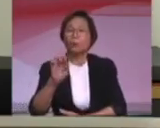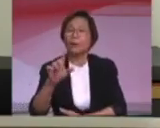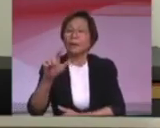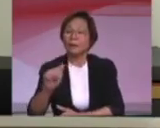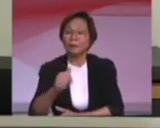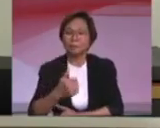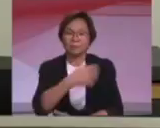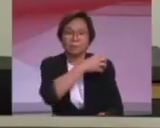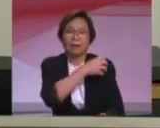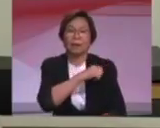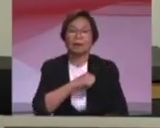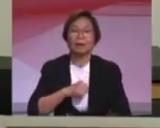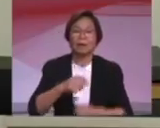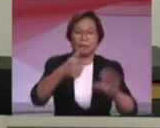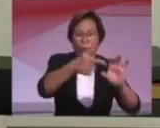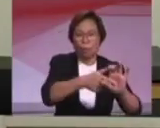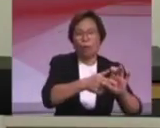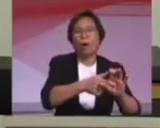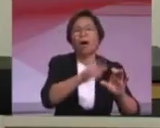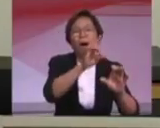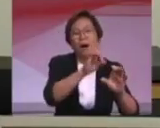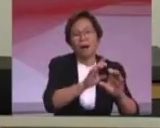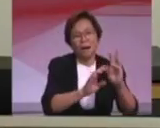pagi hingga 10 malam kecuali di lebuh raya.